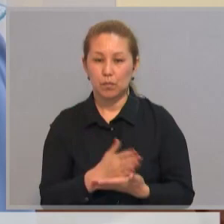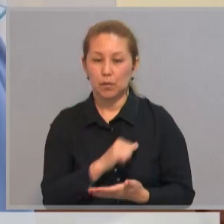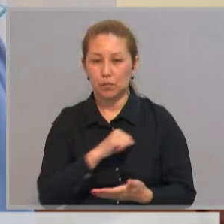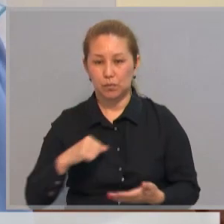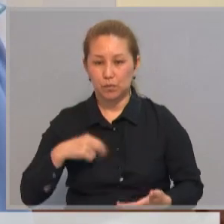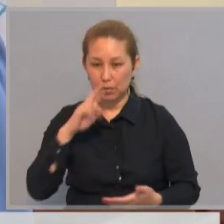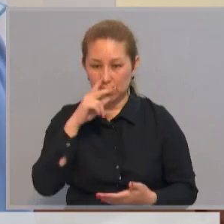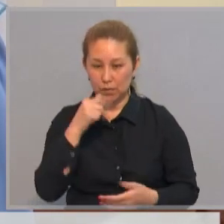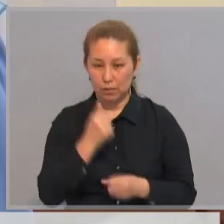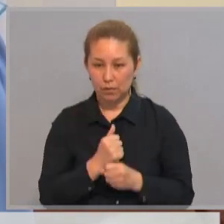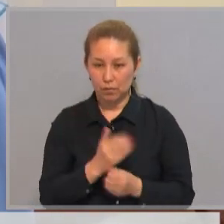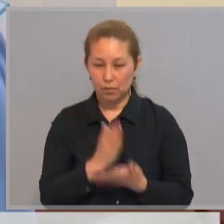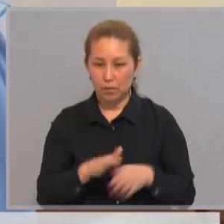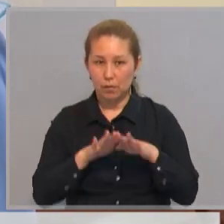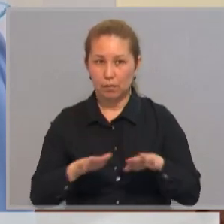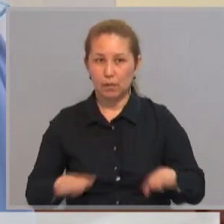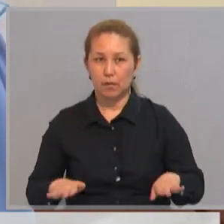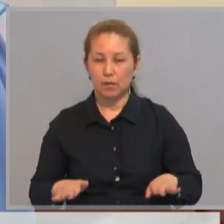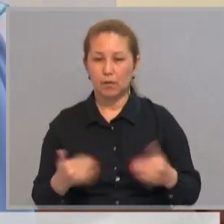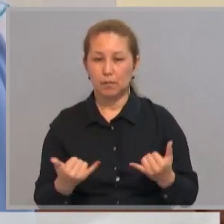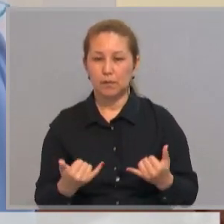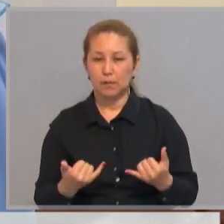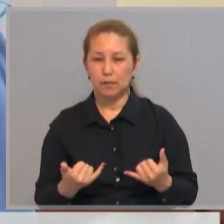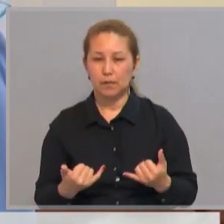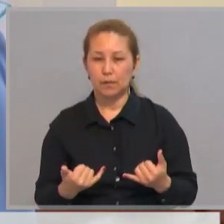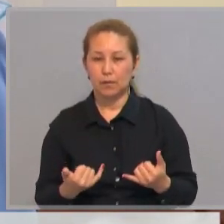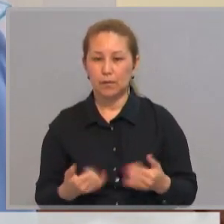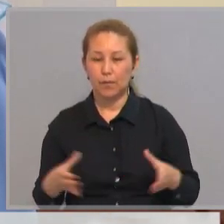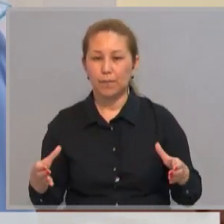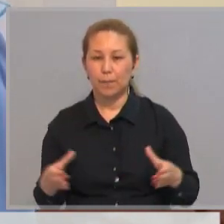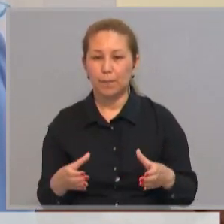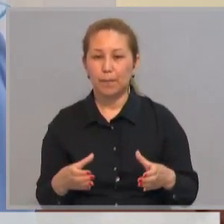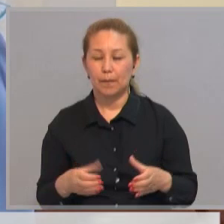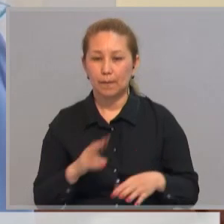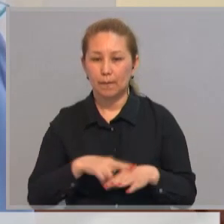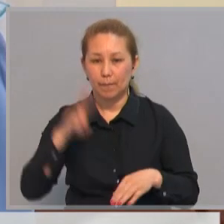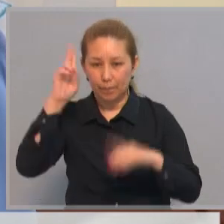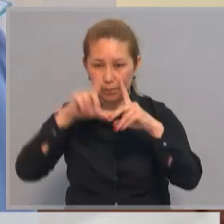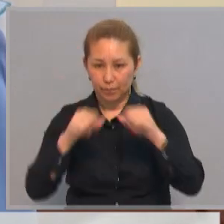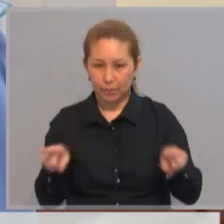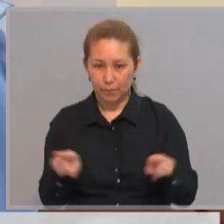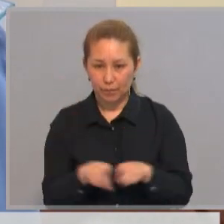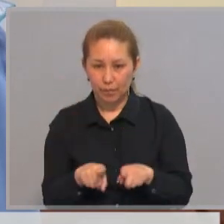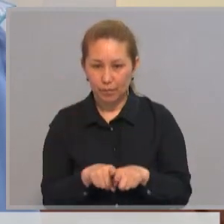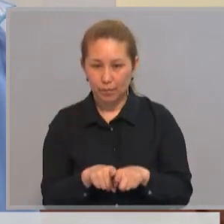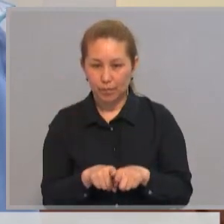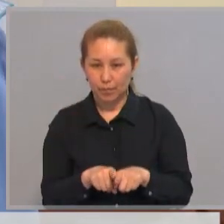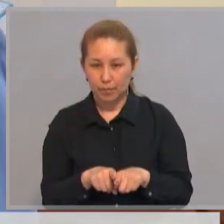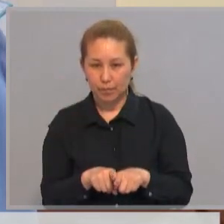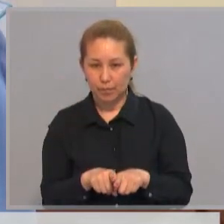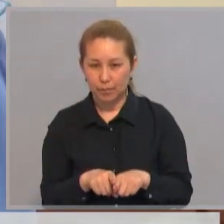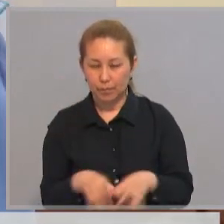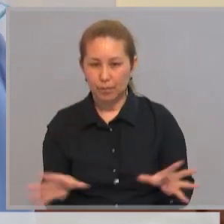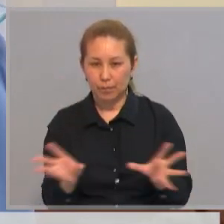Осыған сәйкес біздің мақсатымыз балаларға осы тек құқық қорғау органдары емес, білім беру ұйымдарымен де